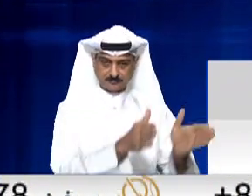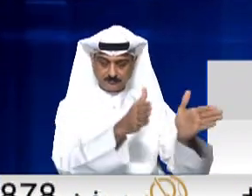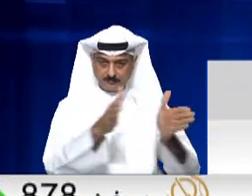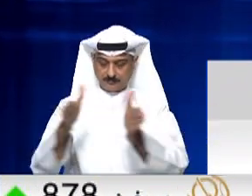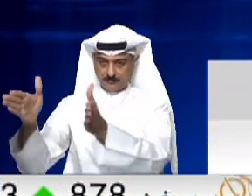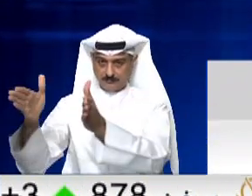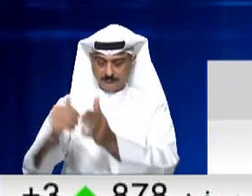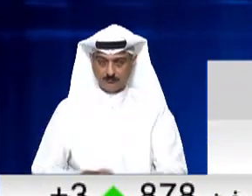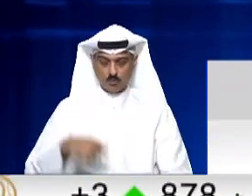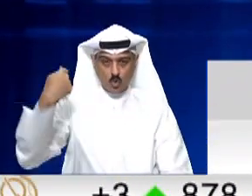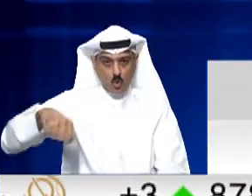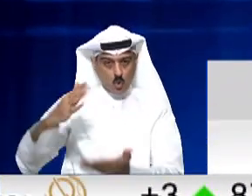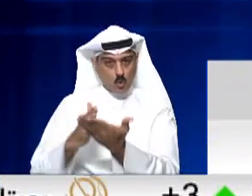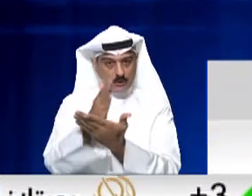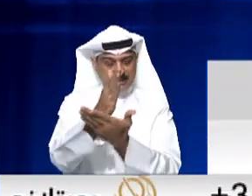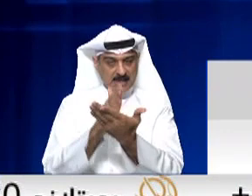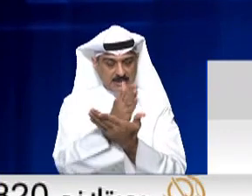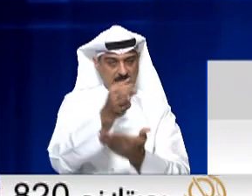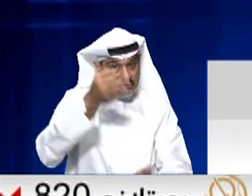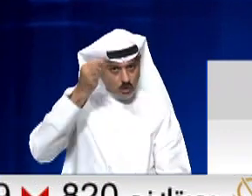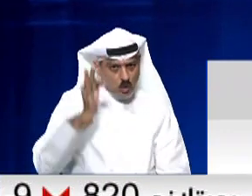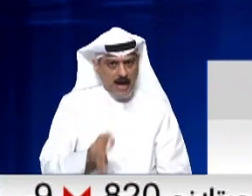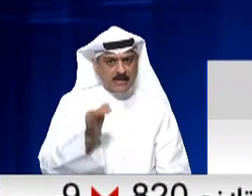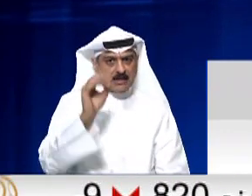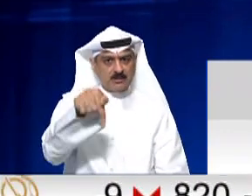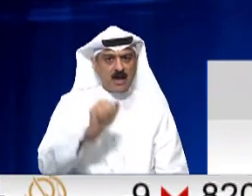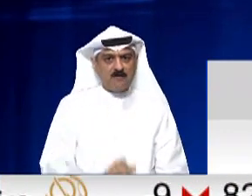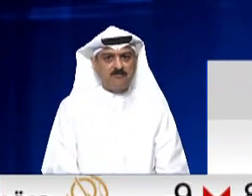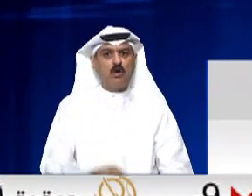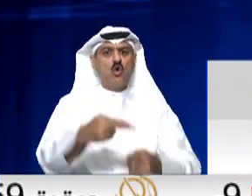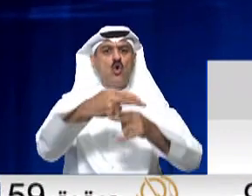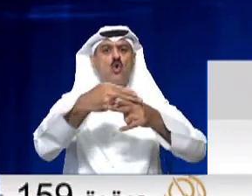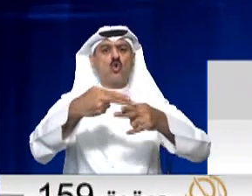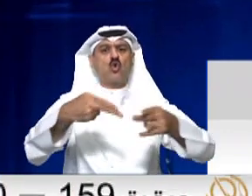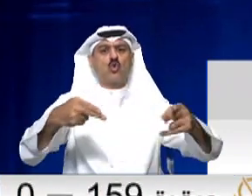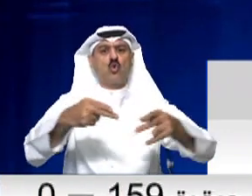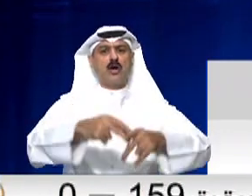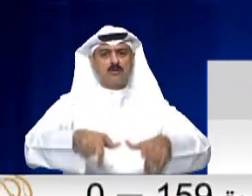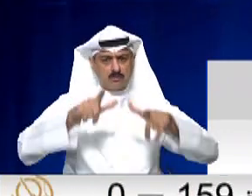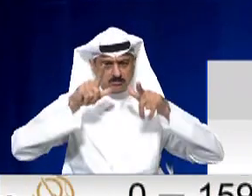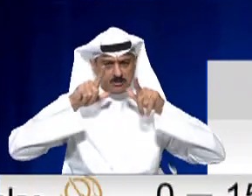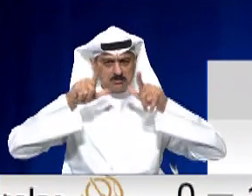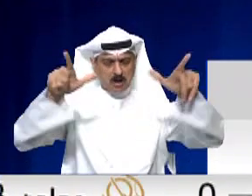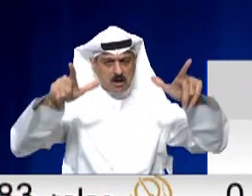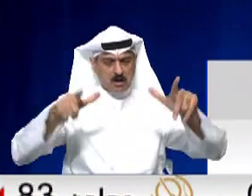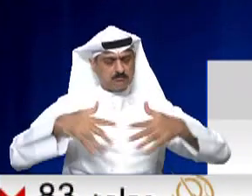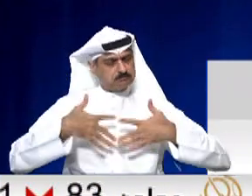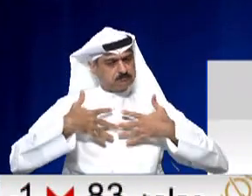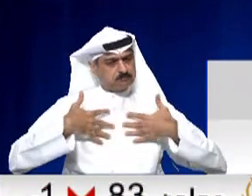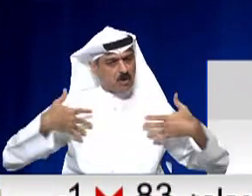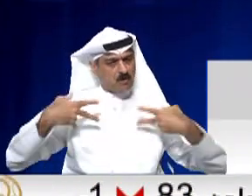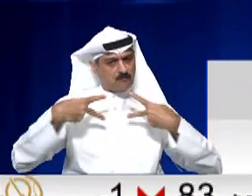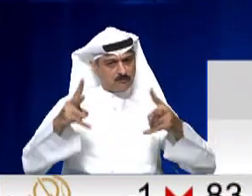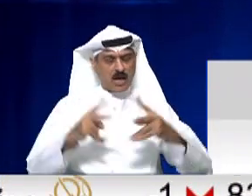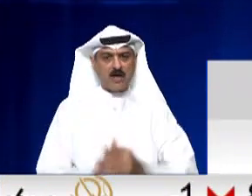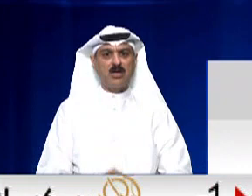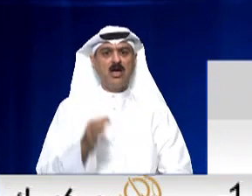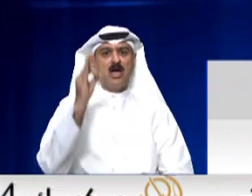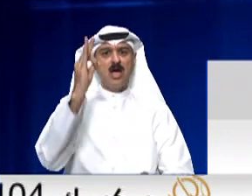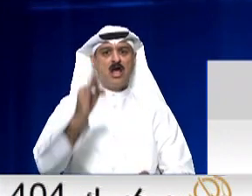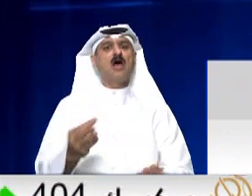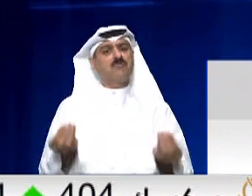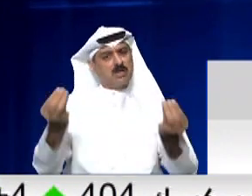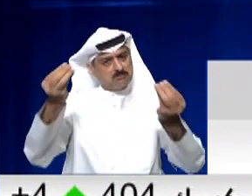الذي تؤكد فيه وزاره الخارجيه على اشاده دوله الكويت بهذا الاتفاق الا انها تدعو لاستمرار